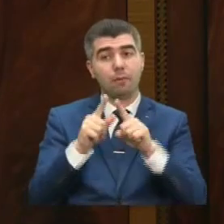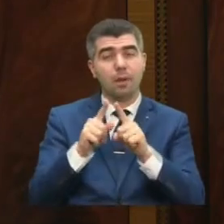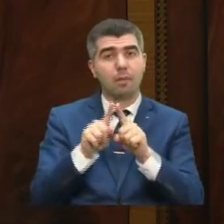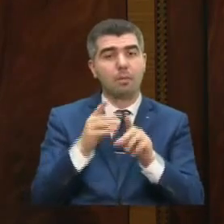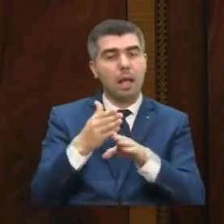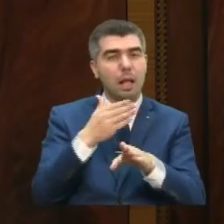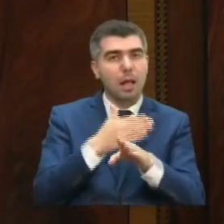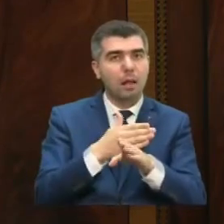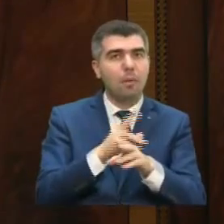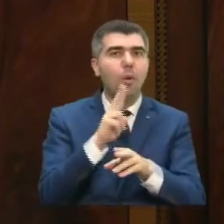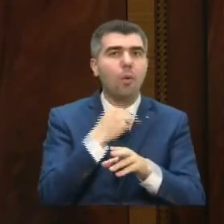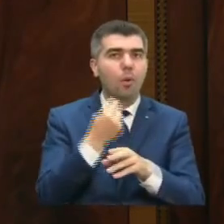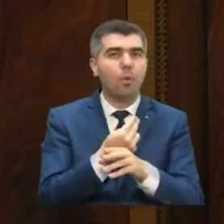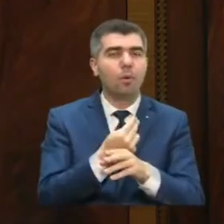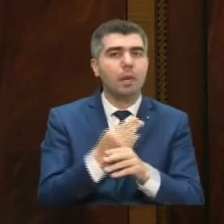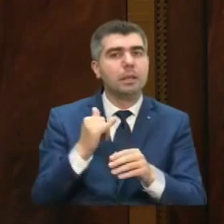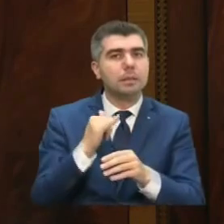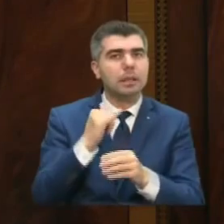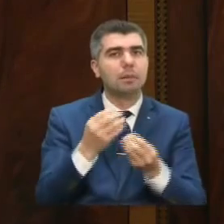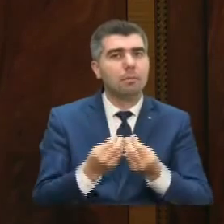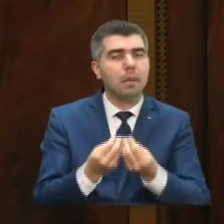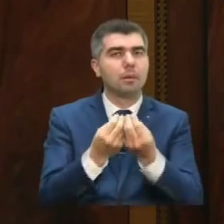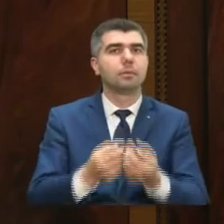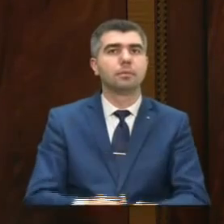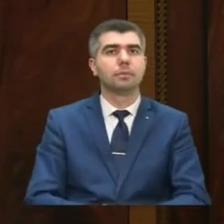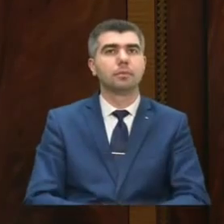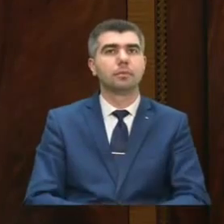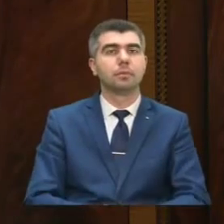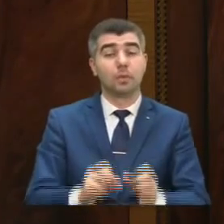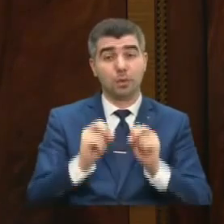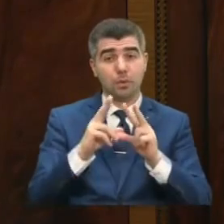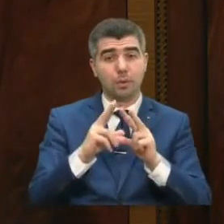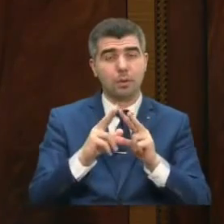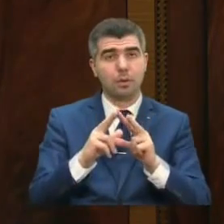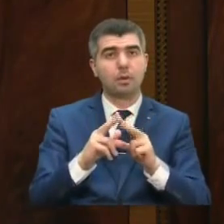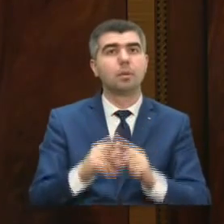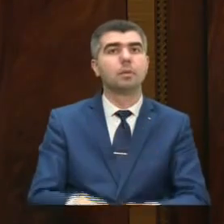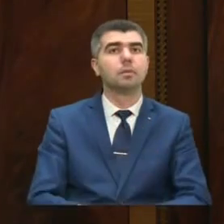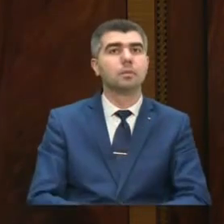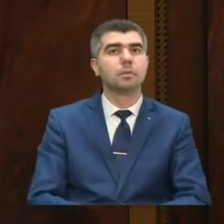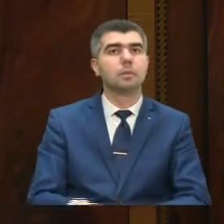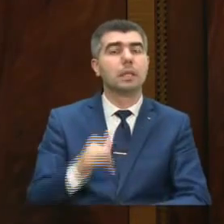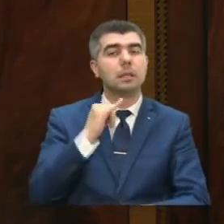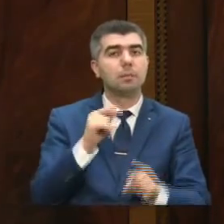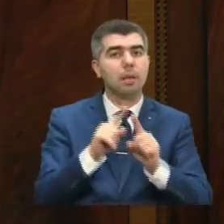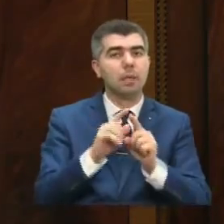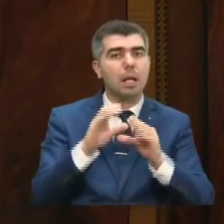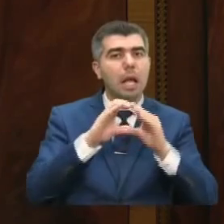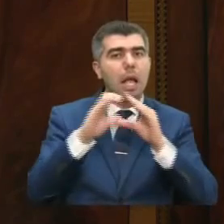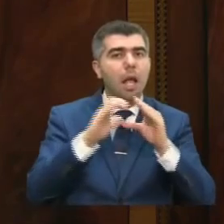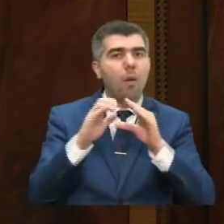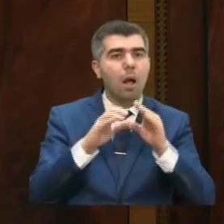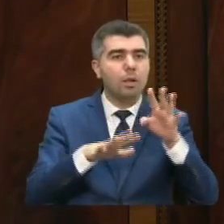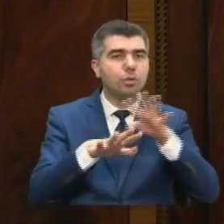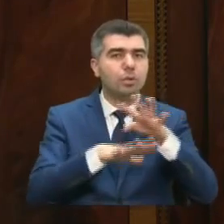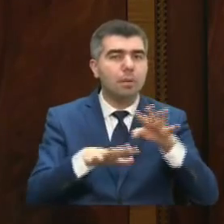بالنسبه للحكومه السابقه، يعني انتم في اطار الاستمراريه. بالفعل كنتوا اوفياء من خلال تجميد الحوار